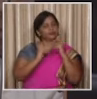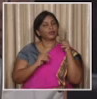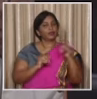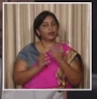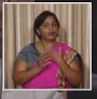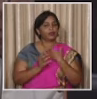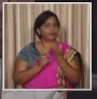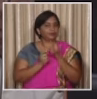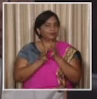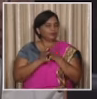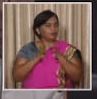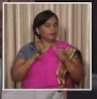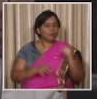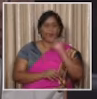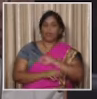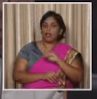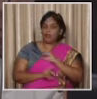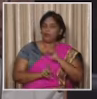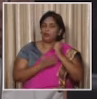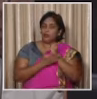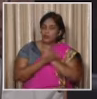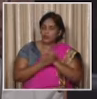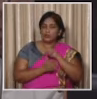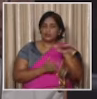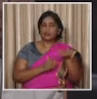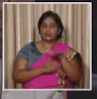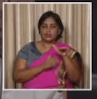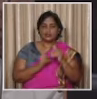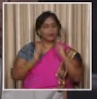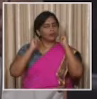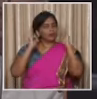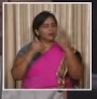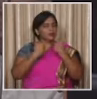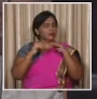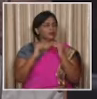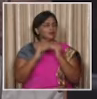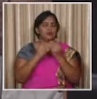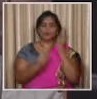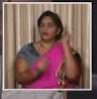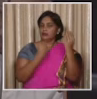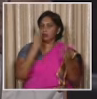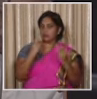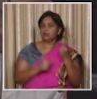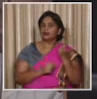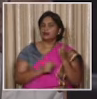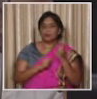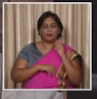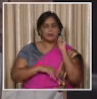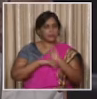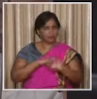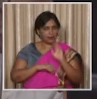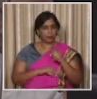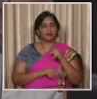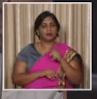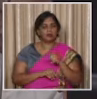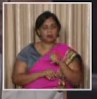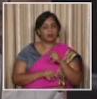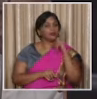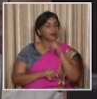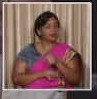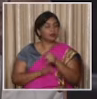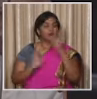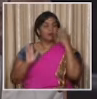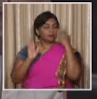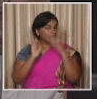පිබිදෙන ආර්ථිකයේ ප්‍රතිලාභ මුළු මහත් සමාජයටම සාධාරණ ලෙස බෙදී යන ආර්ථිකයක් නිර්මාණය කරන්නයි. ඒ